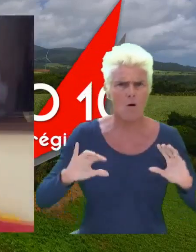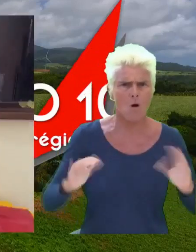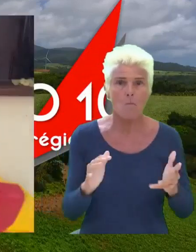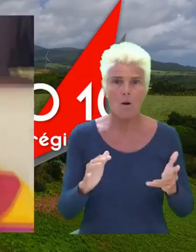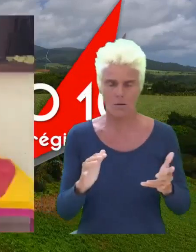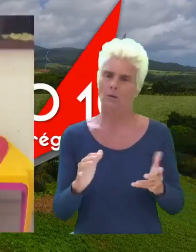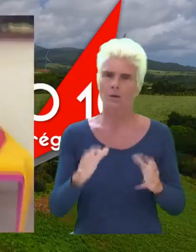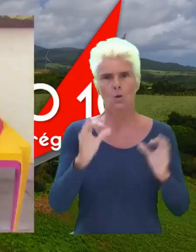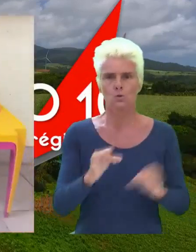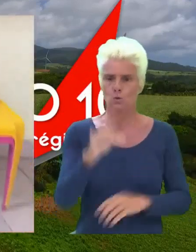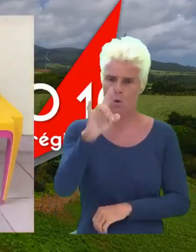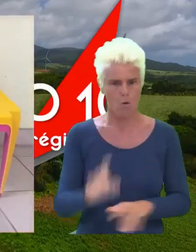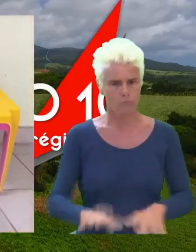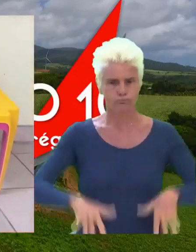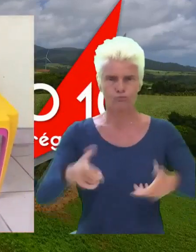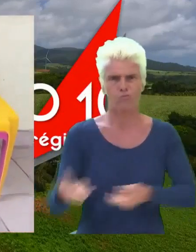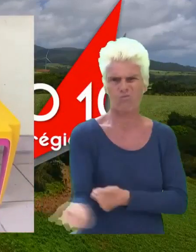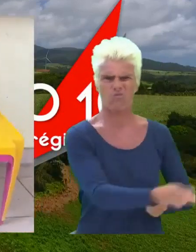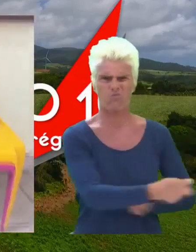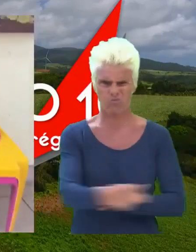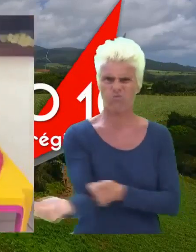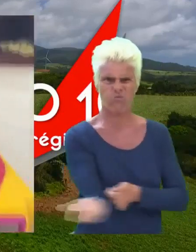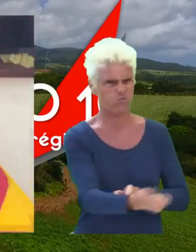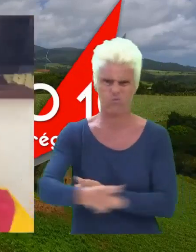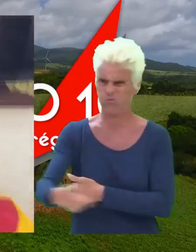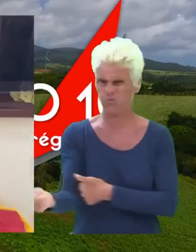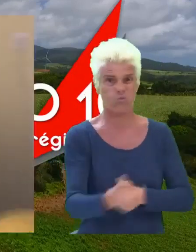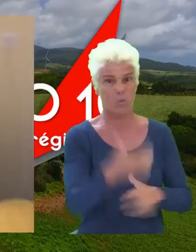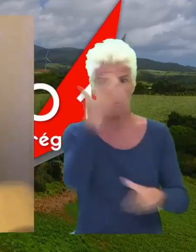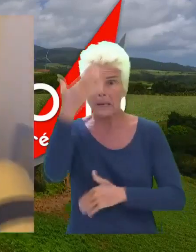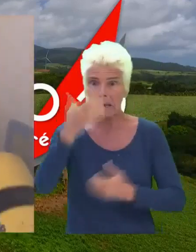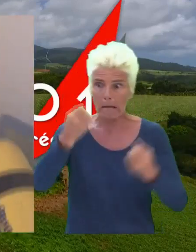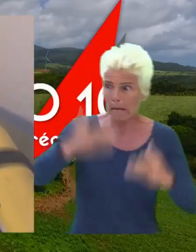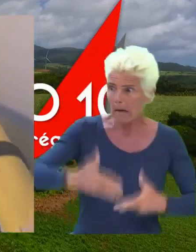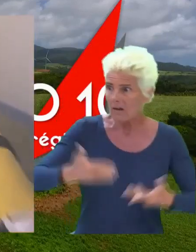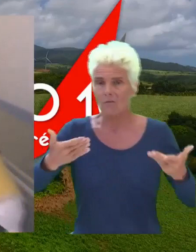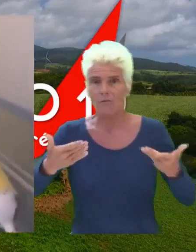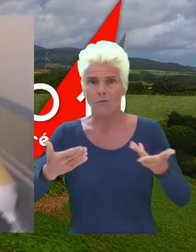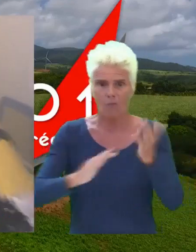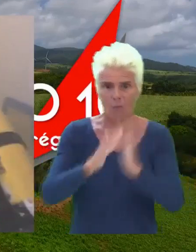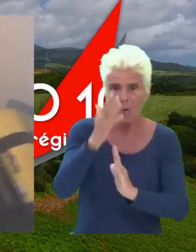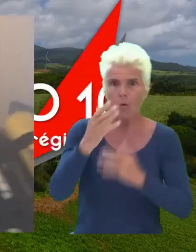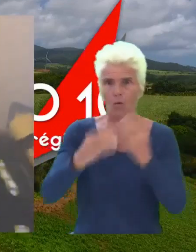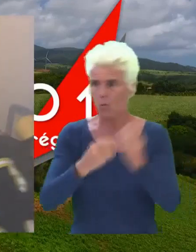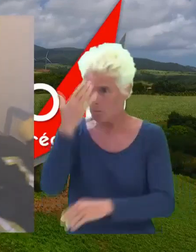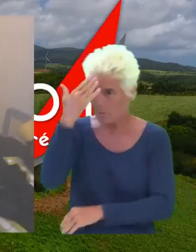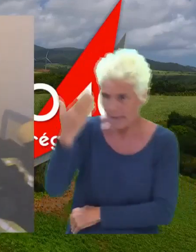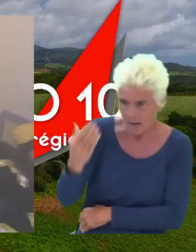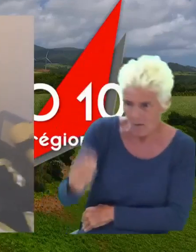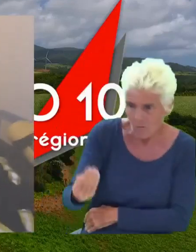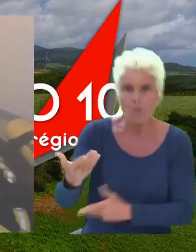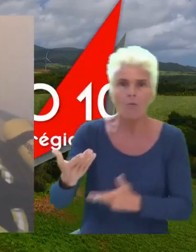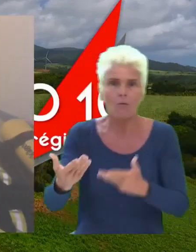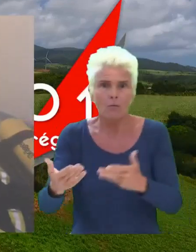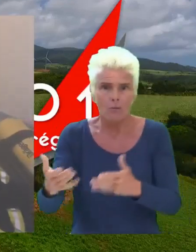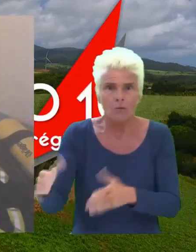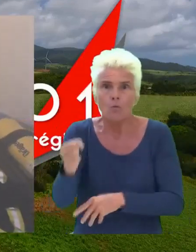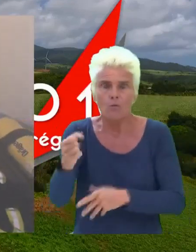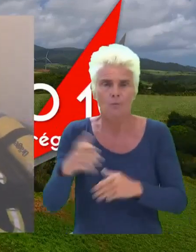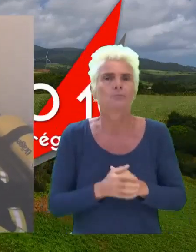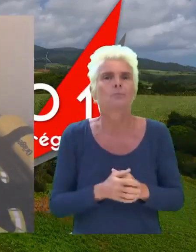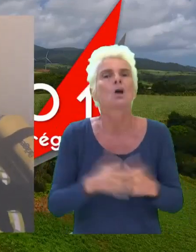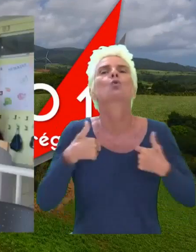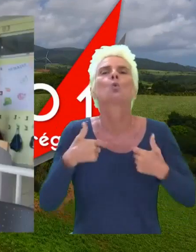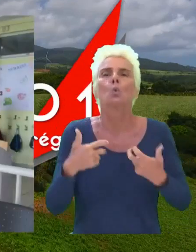être en eau il faut faut absolument avoir de l'eau au cas où on trouve le foyer nous en tant que structure accueillant des